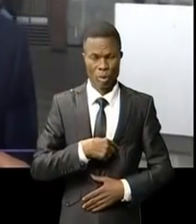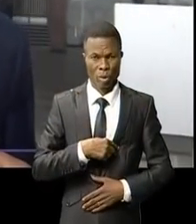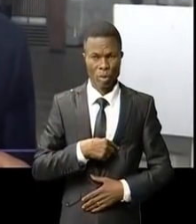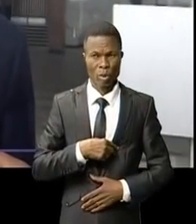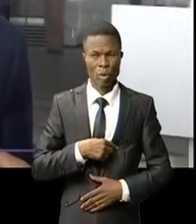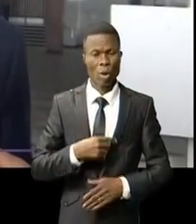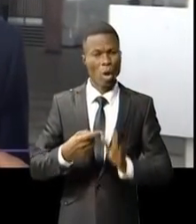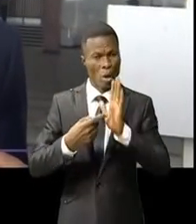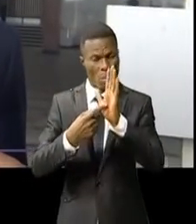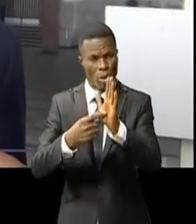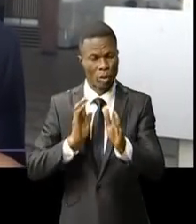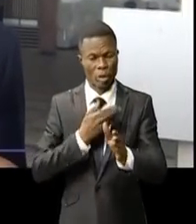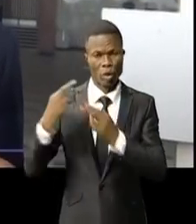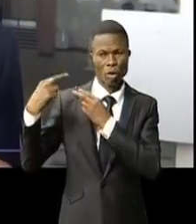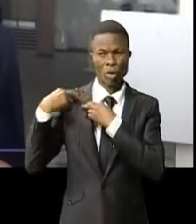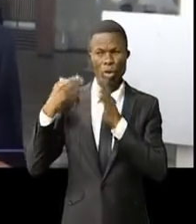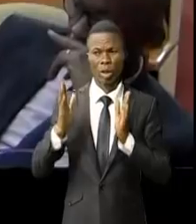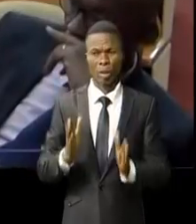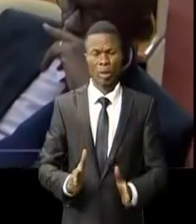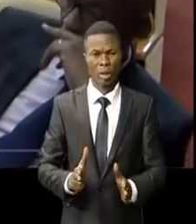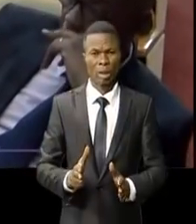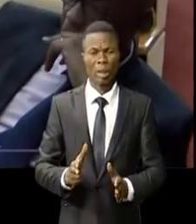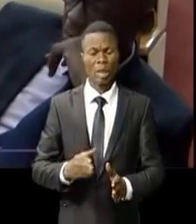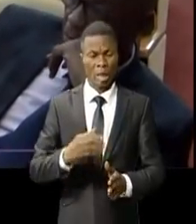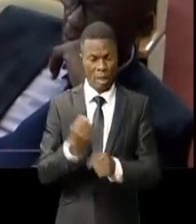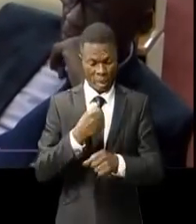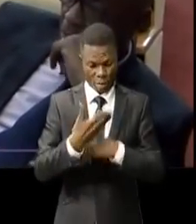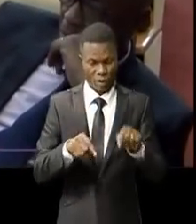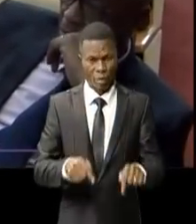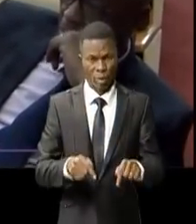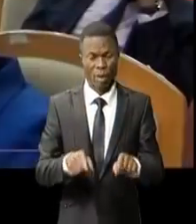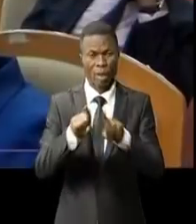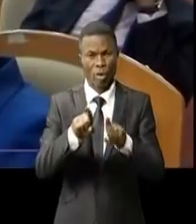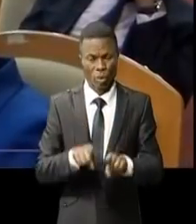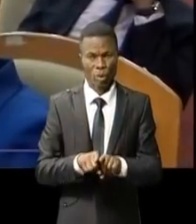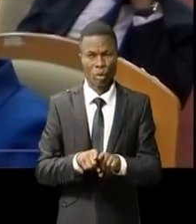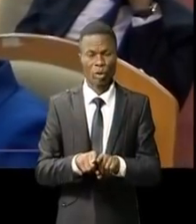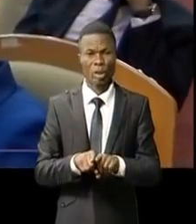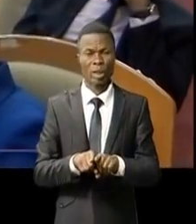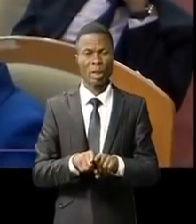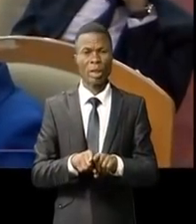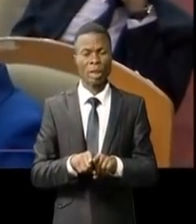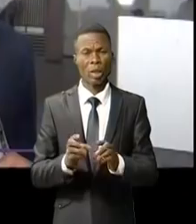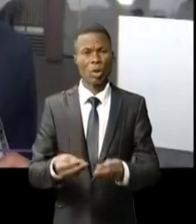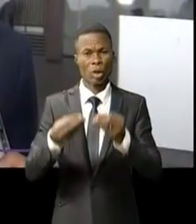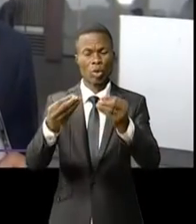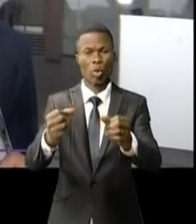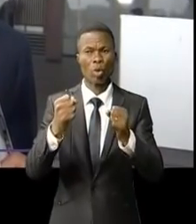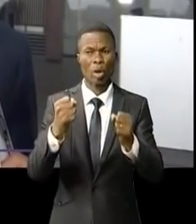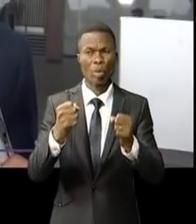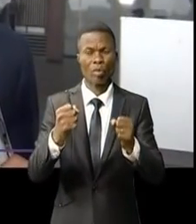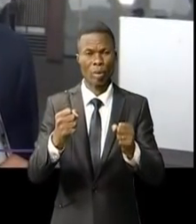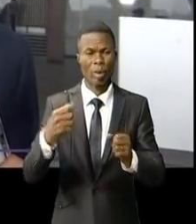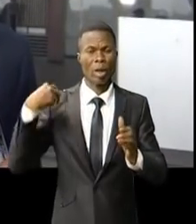assumé notre responsabilité. Donc, et ce que nous sommes en train de faire, c'est juste aussi donner le pouvoir aussi